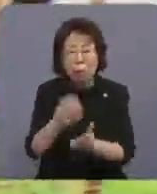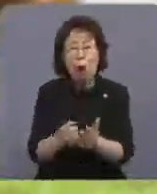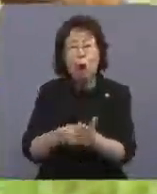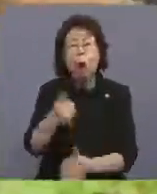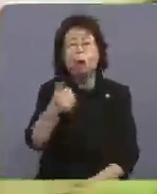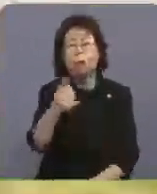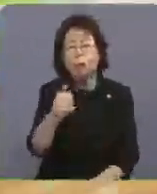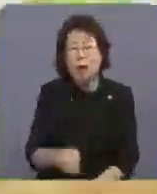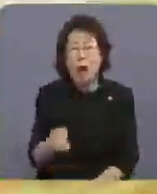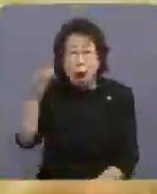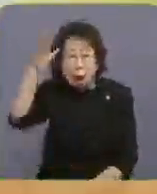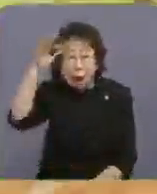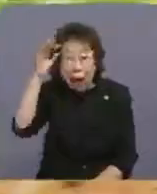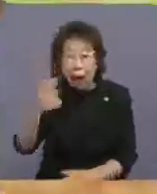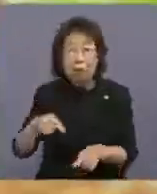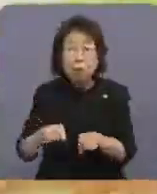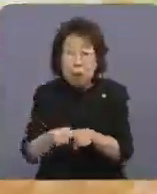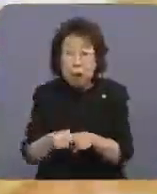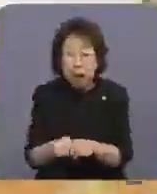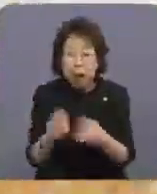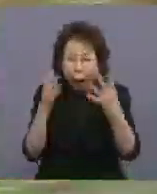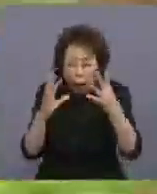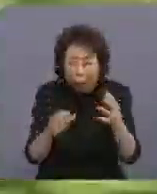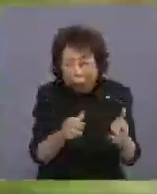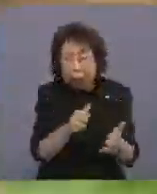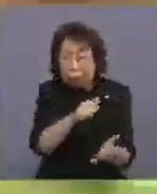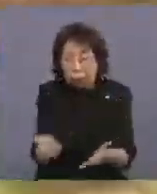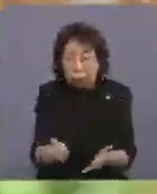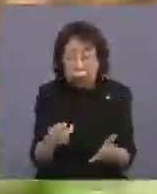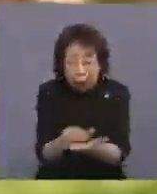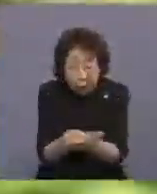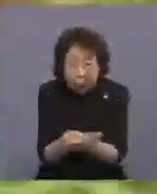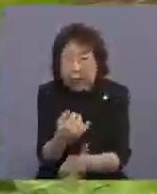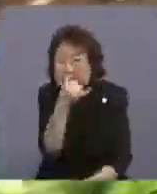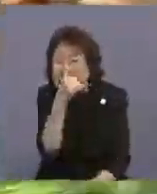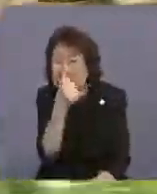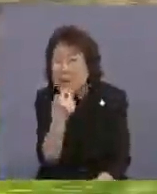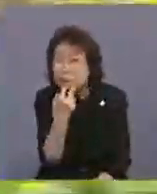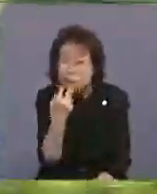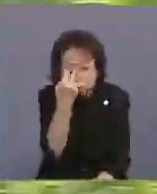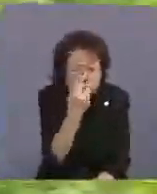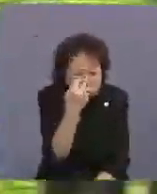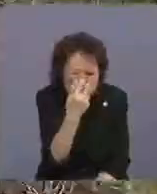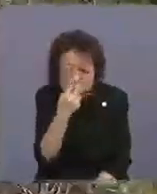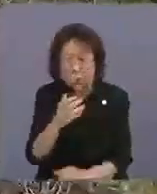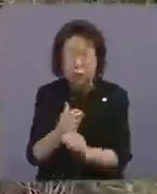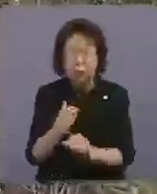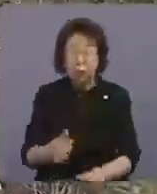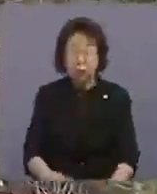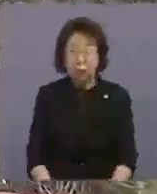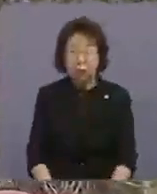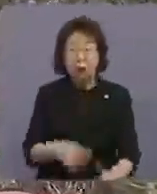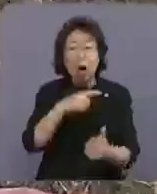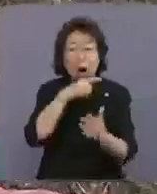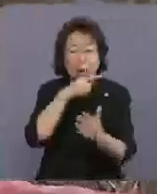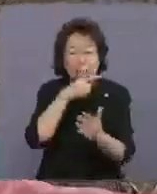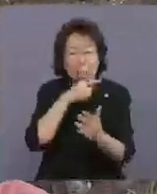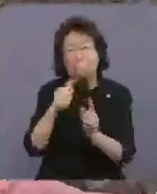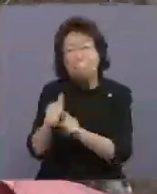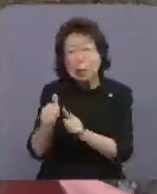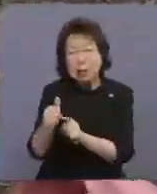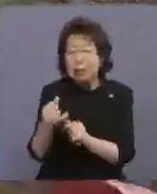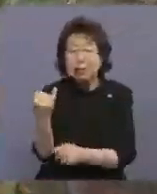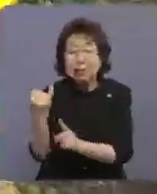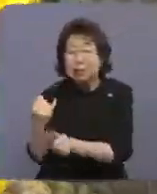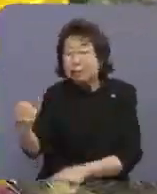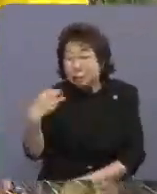명과 탐지견까지 동원해 영아 시신을 찾기 위한 대대적인 수색 작업을 벌였습니다. 피의자의 진술에 따라